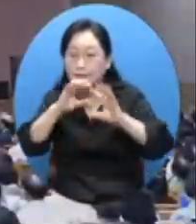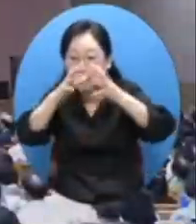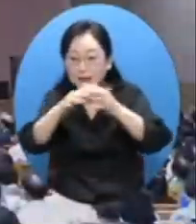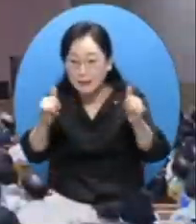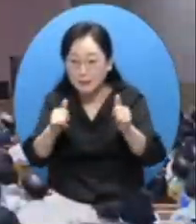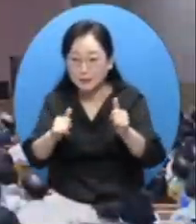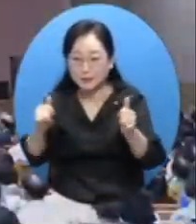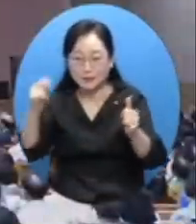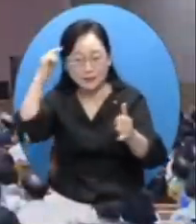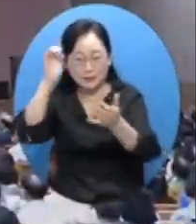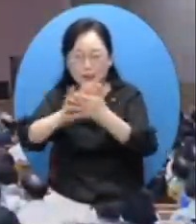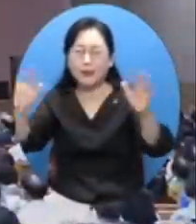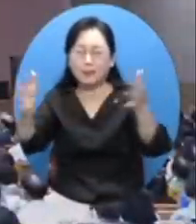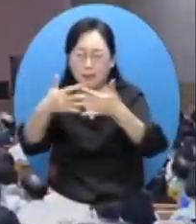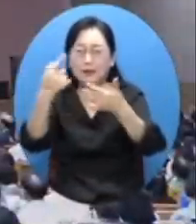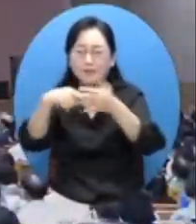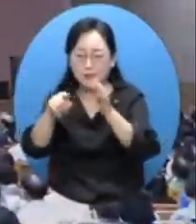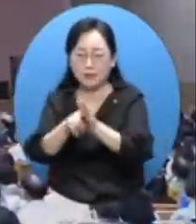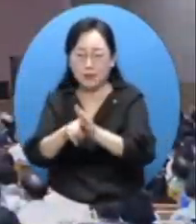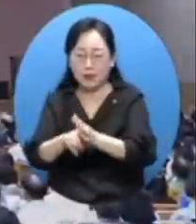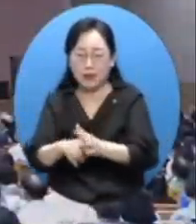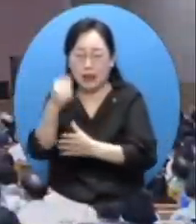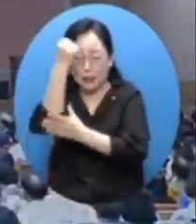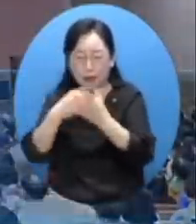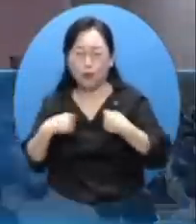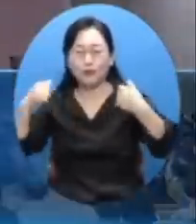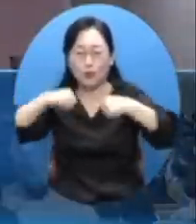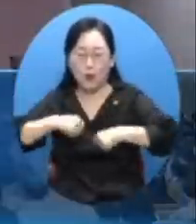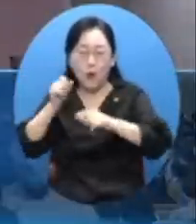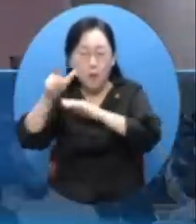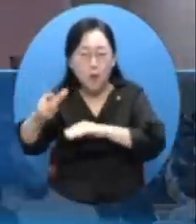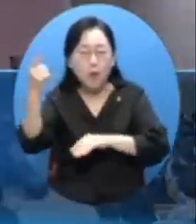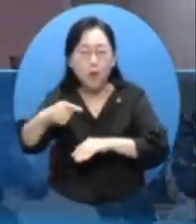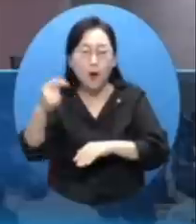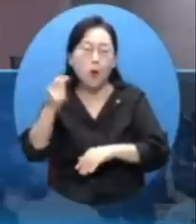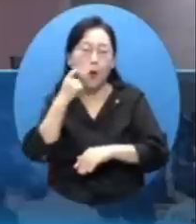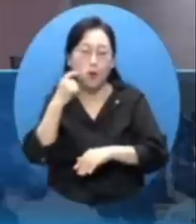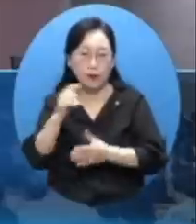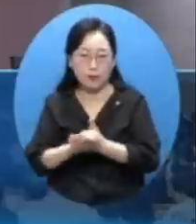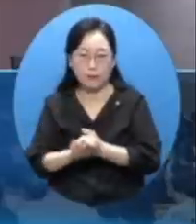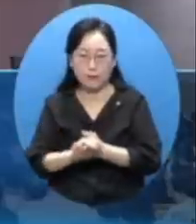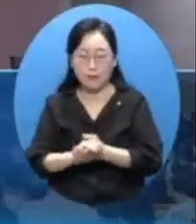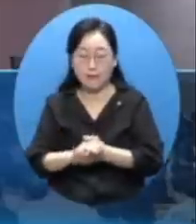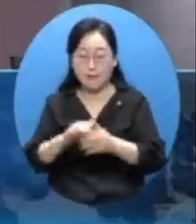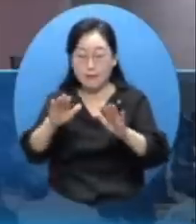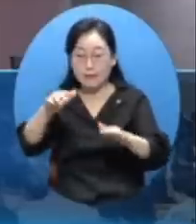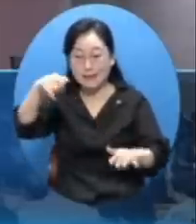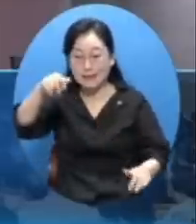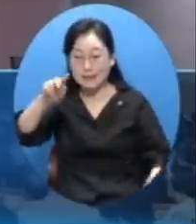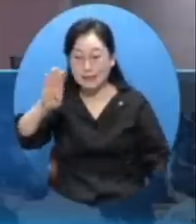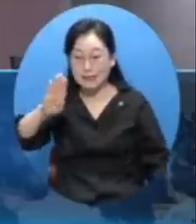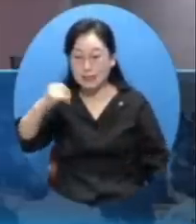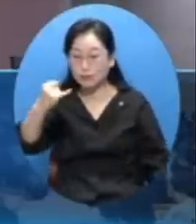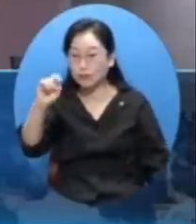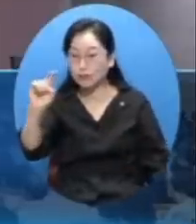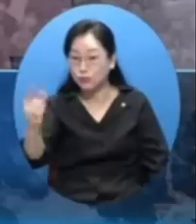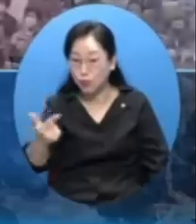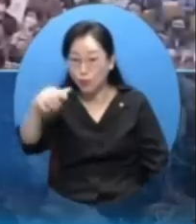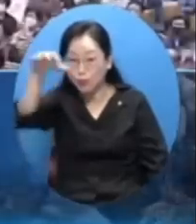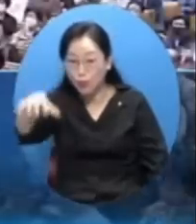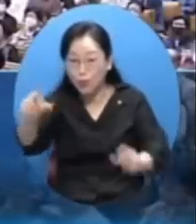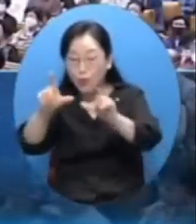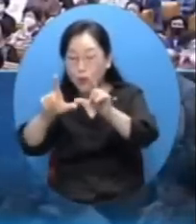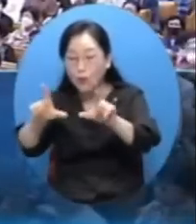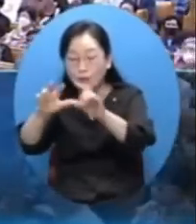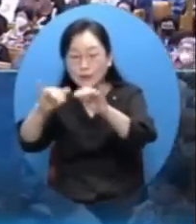꾸미고 이스라엘 백성을 찾아옵니다. 여호수아서 9장 3절로 6절은 설명합니다. 기브온 주민들이 여호수아가 여리고와 아이에 행한